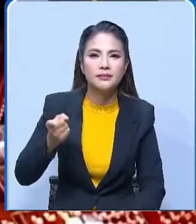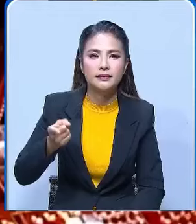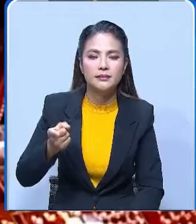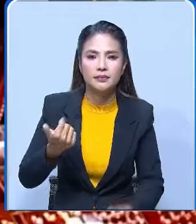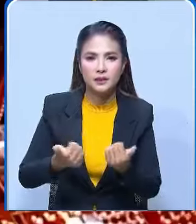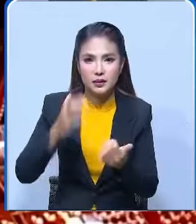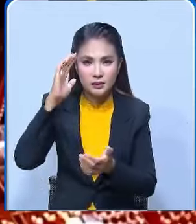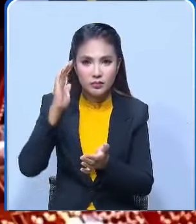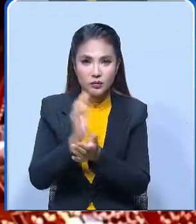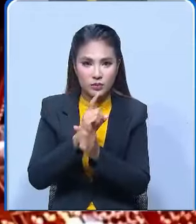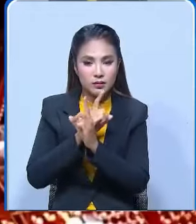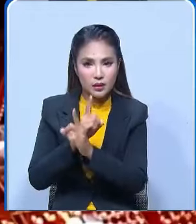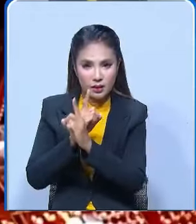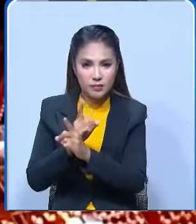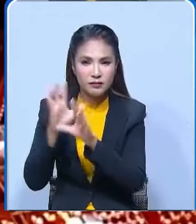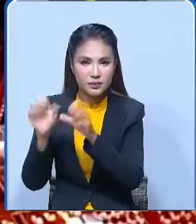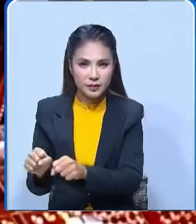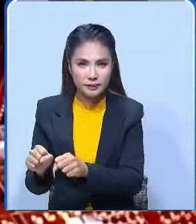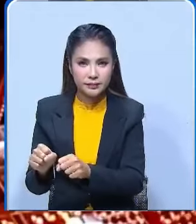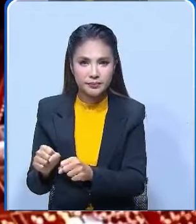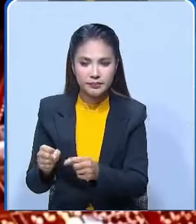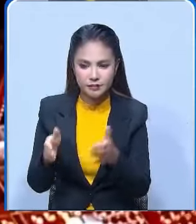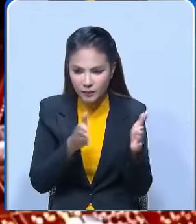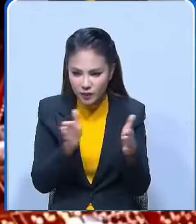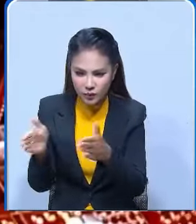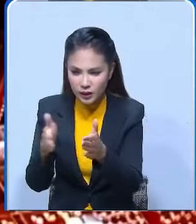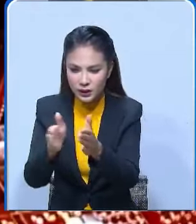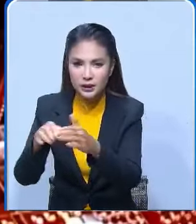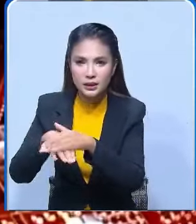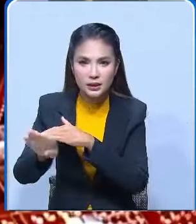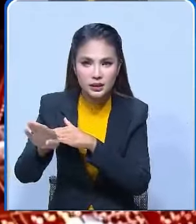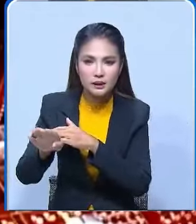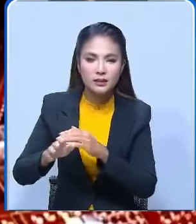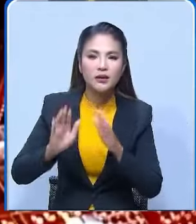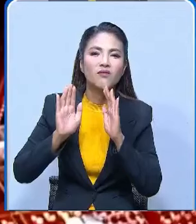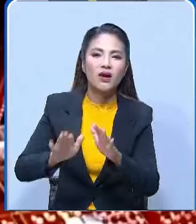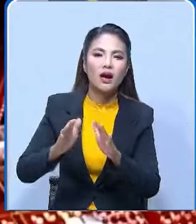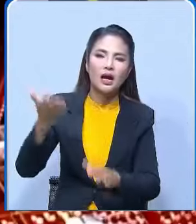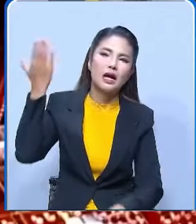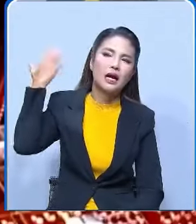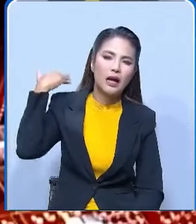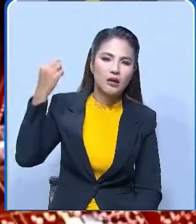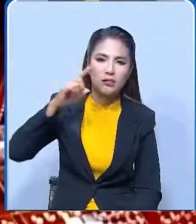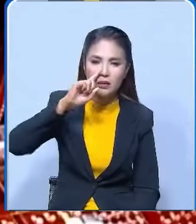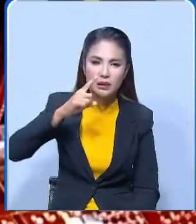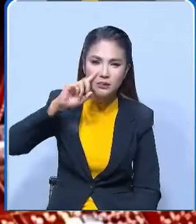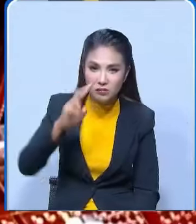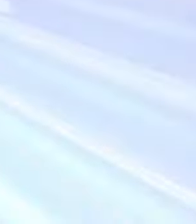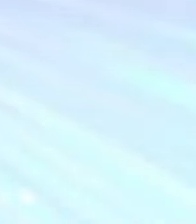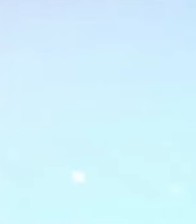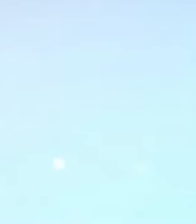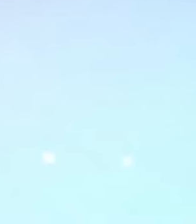างติดตามตัวคนร้ายและเส้นทางหลบหนีอันนี้ต้องฝากความหวังนะคะครั้งที่แล้วด้วยเนาะครั้งนี้อีกนะคะ ค่ะ